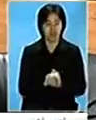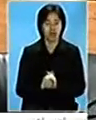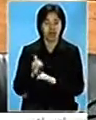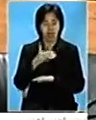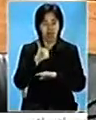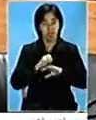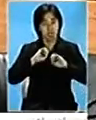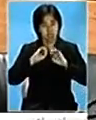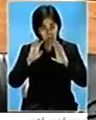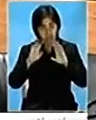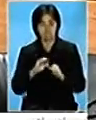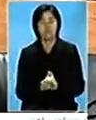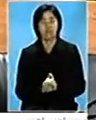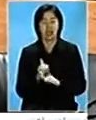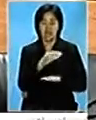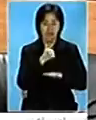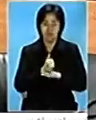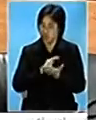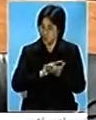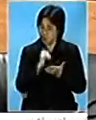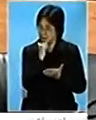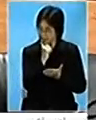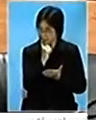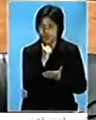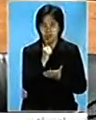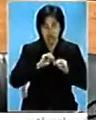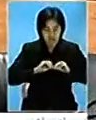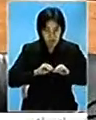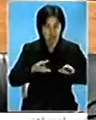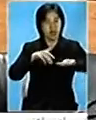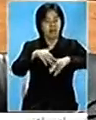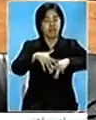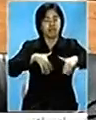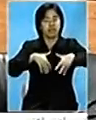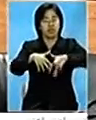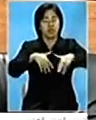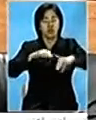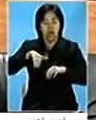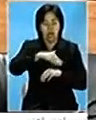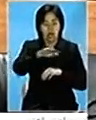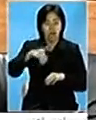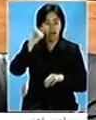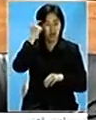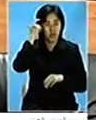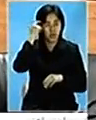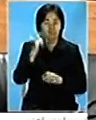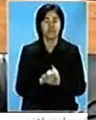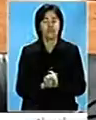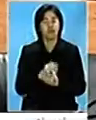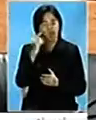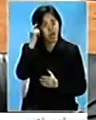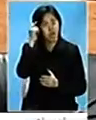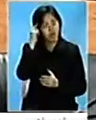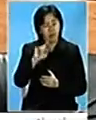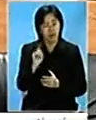ที่โปร่งใสการเมืองที่ใสสะอาดผ่านสื่อไปยังพี่น้องประชาชนให้เขาทราบว่าการเมืองอันไหนเป็น